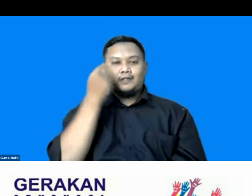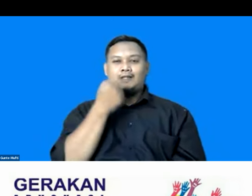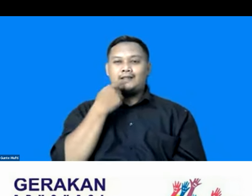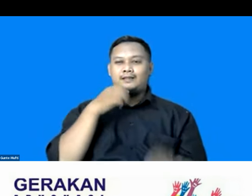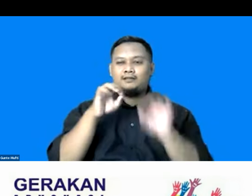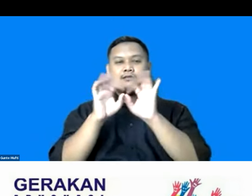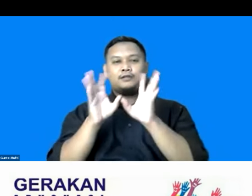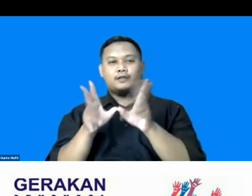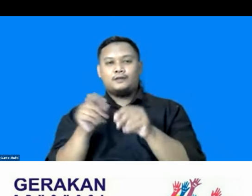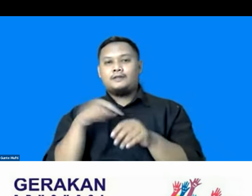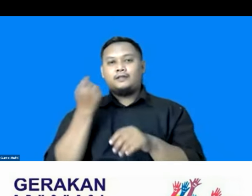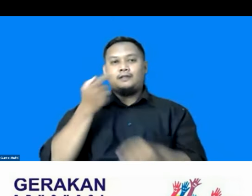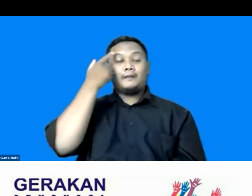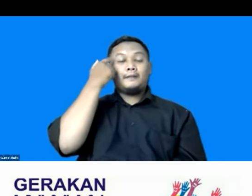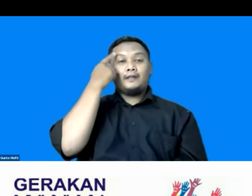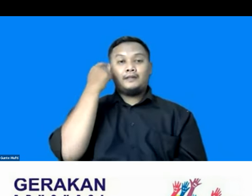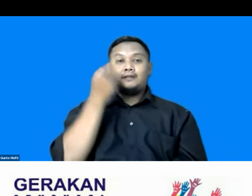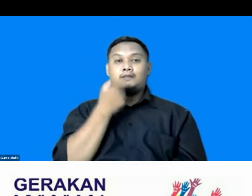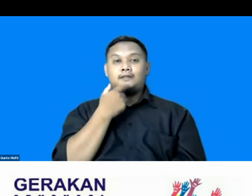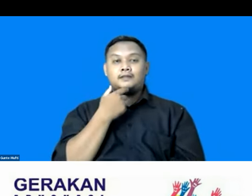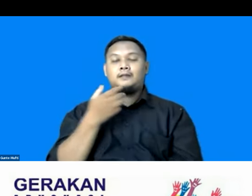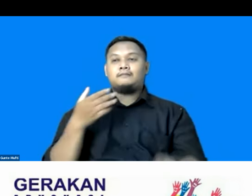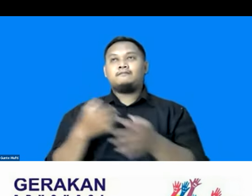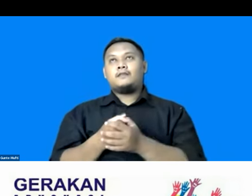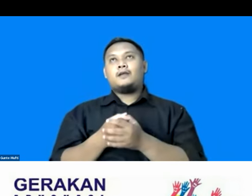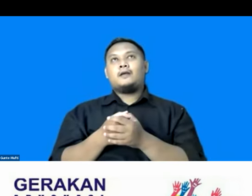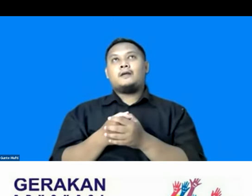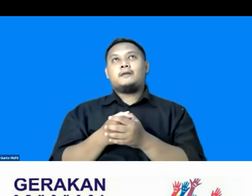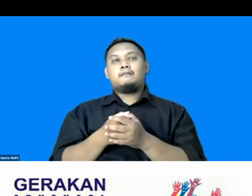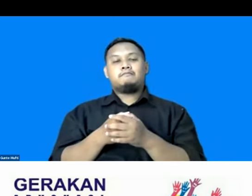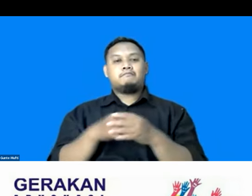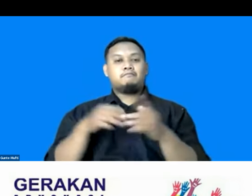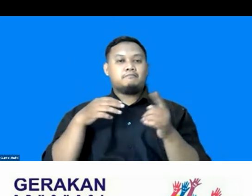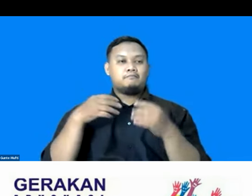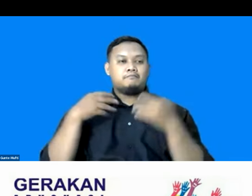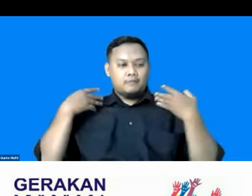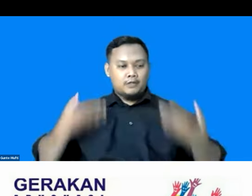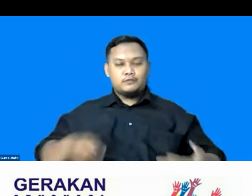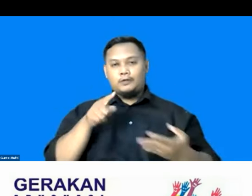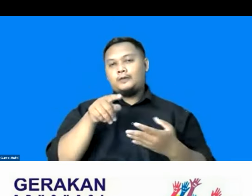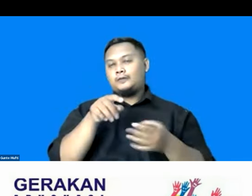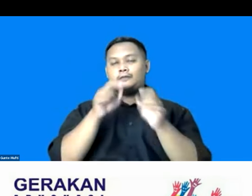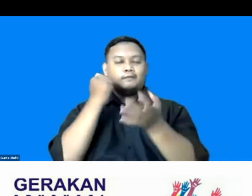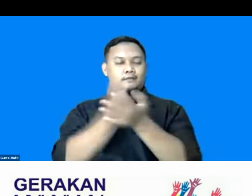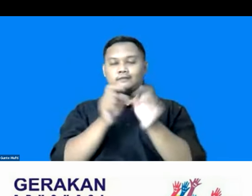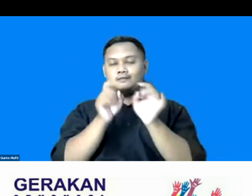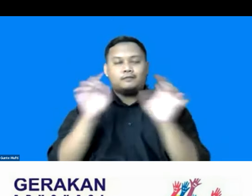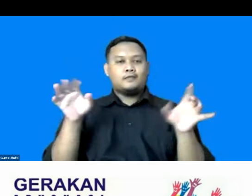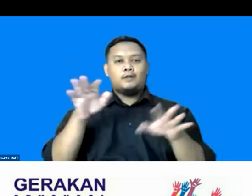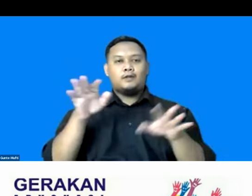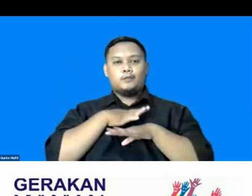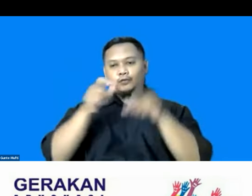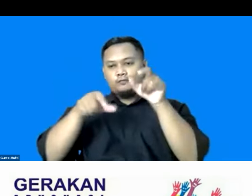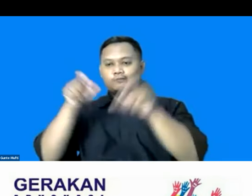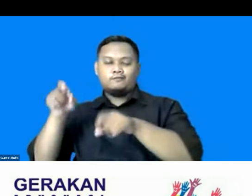inklusivitas, kita juga belajar tentang manusia itu nggak sama semuanya. Kebutuhannya mereka semua berbeda-beda seperti itu. Jadi kita lebih peka,